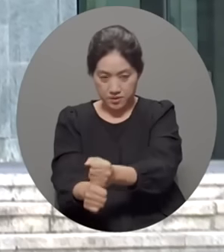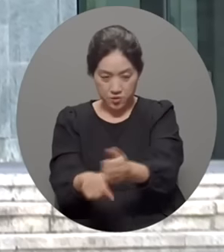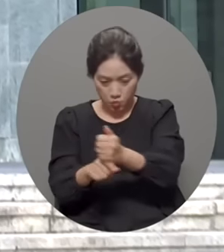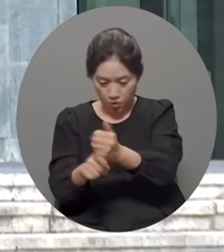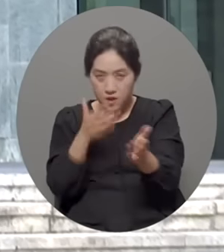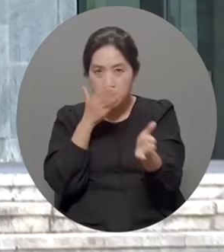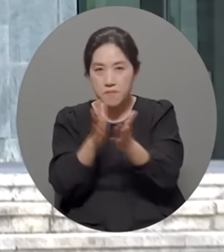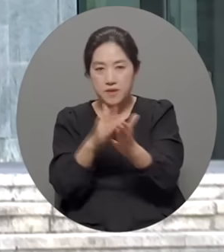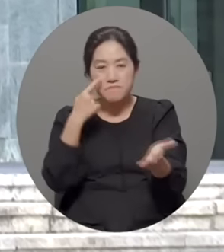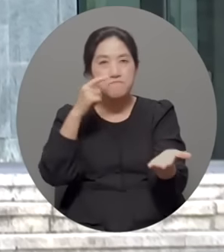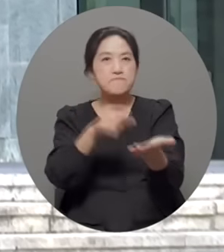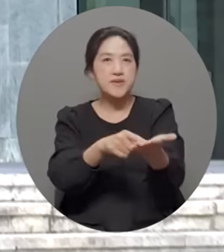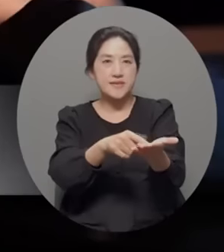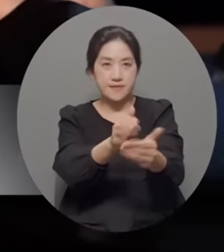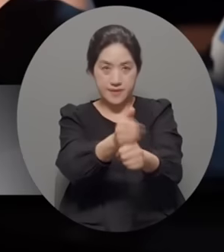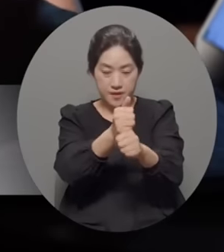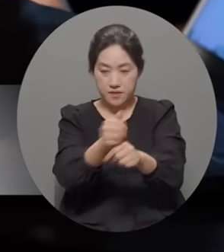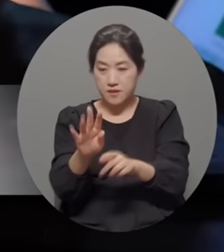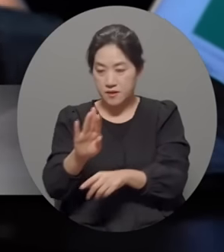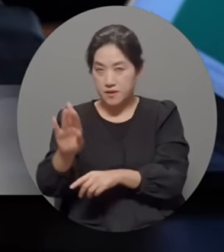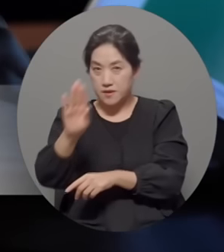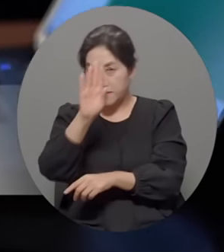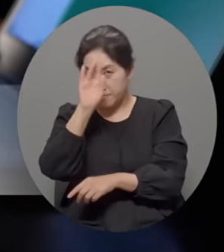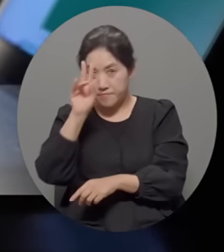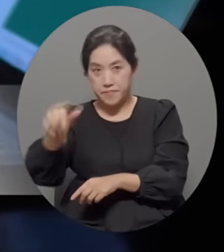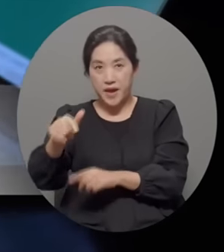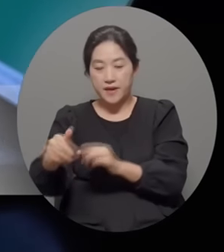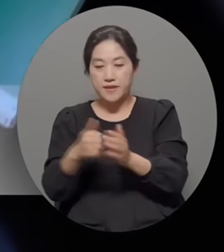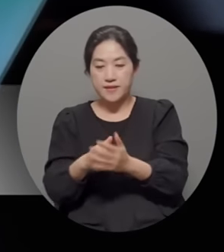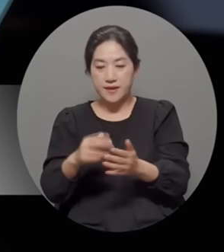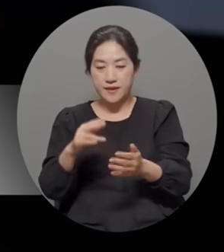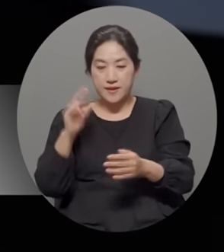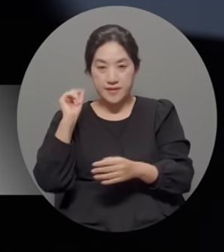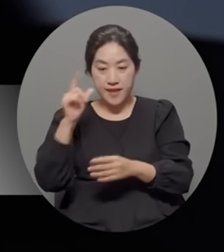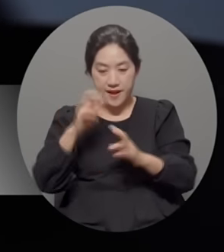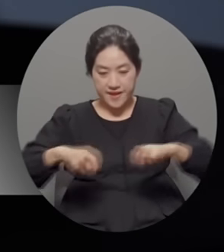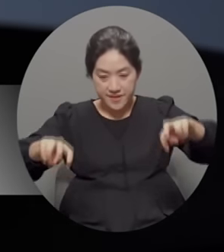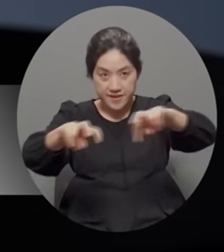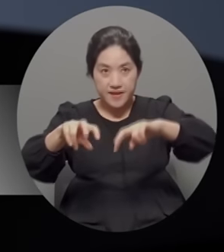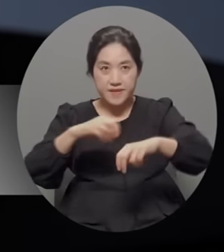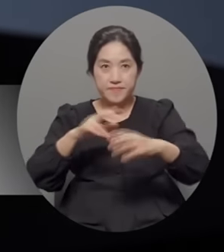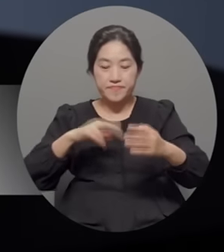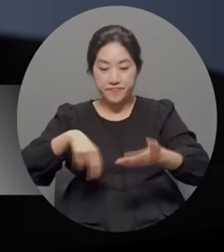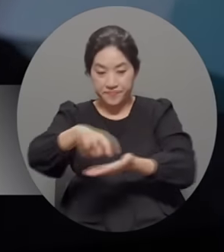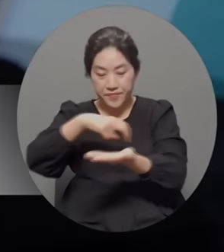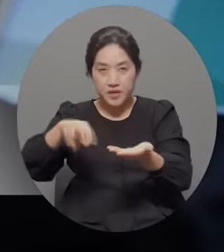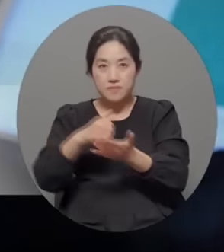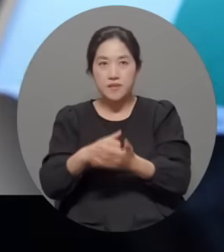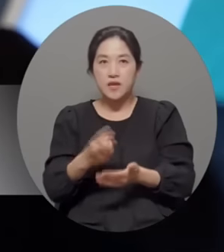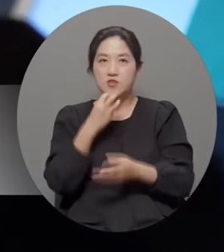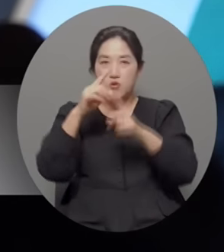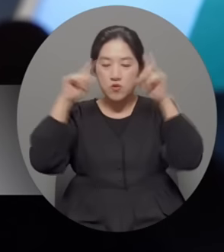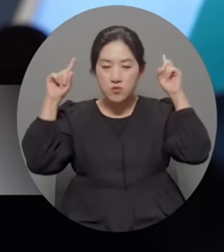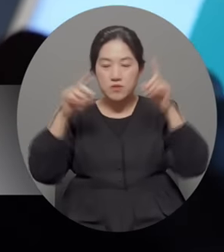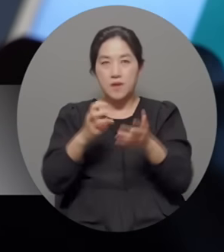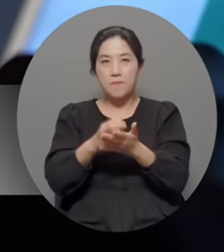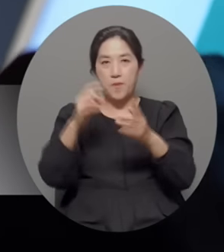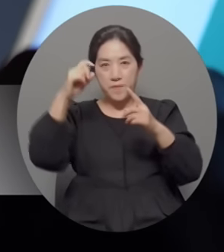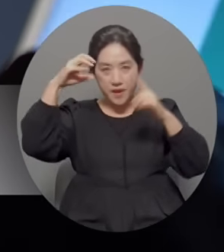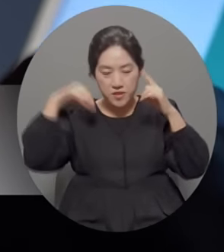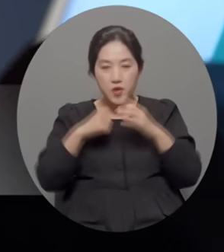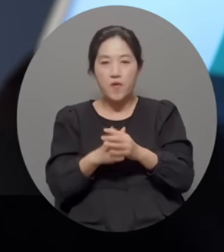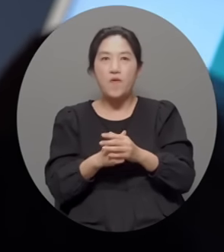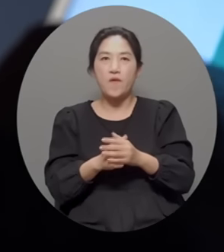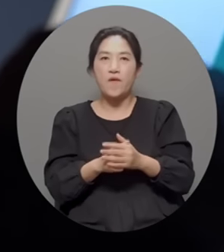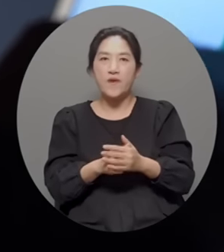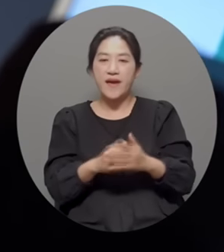찾아냈습니다. 박 씨가 텔레그램에서 당시 서울대 로스쿨 학생이었던 31살 강모 씨와 나눈 대화를 발견한